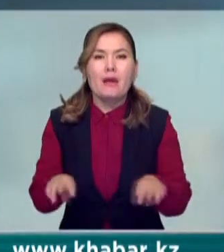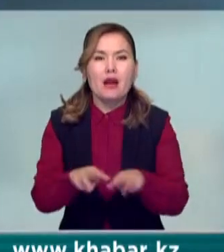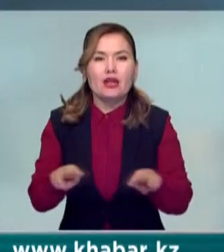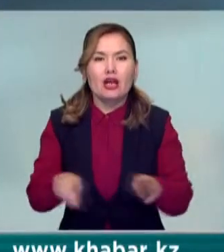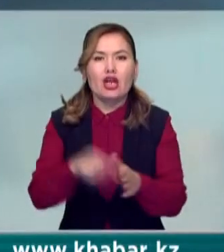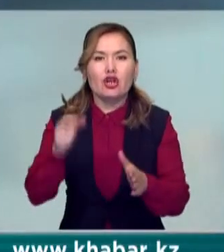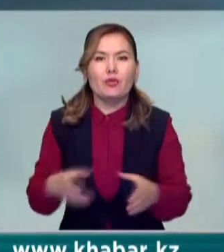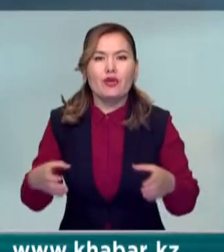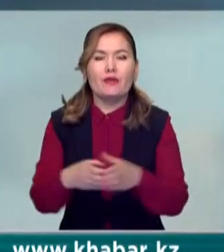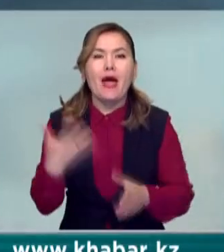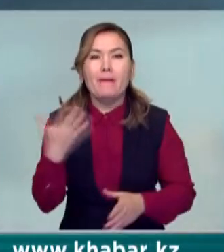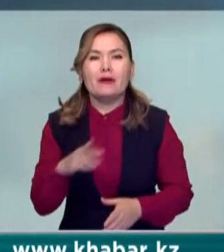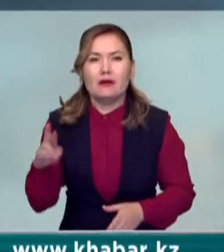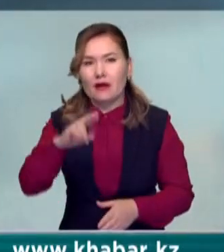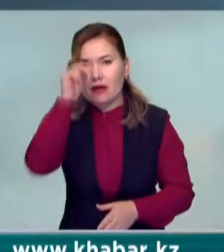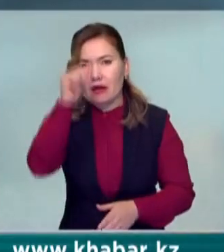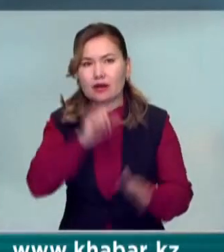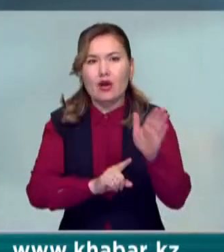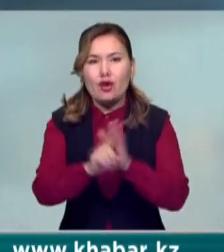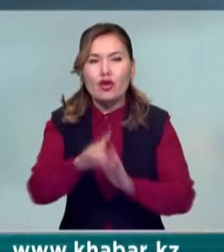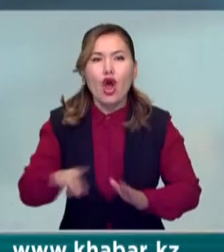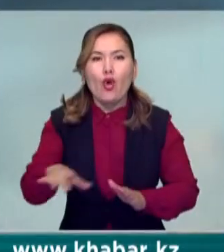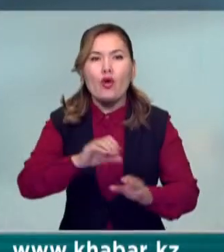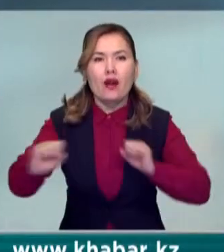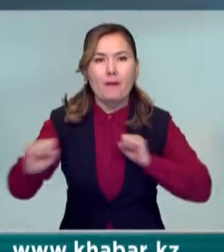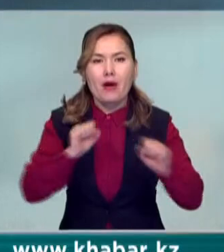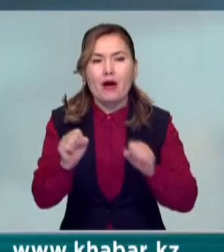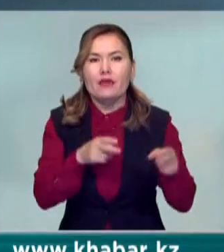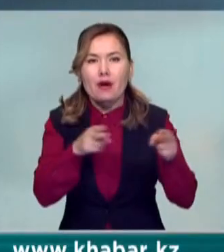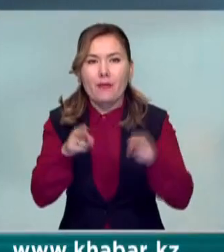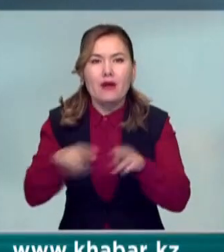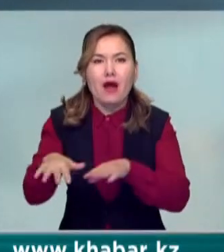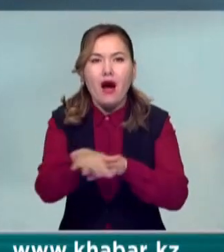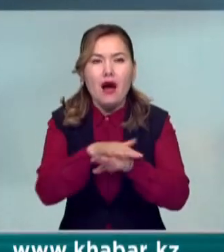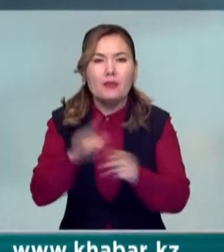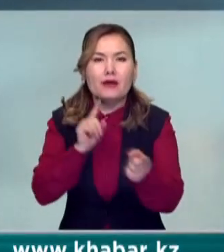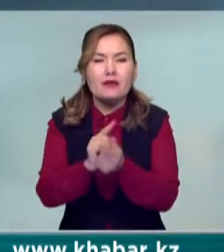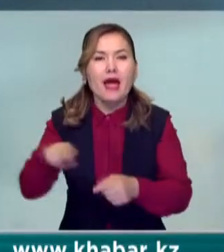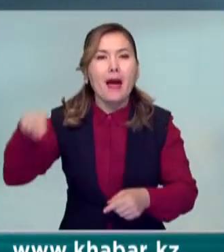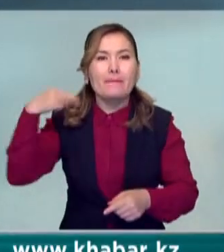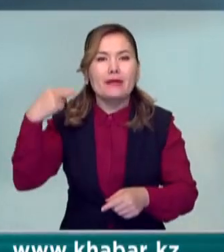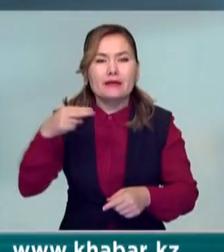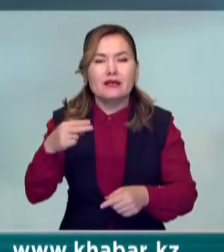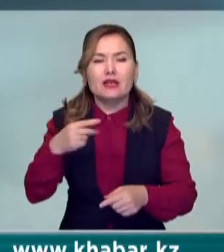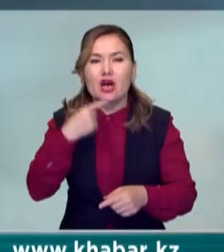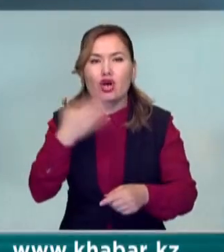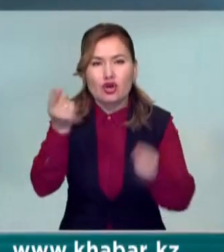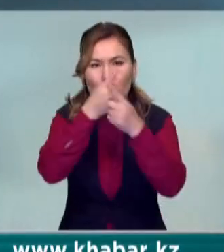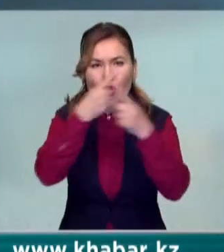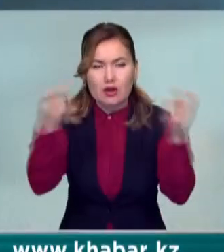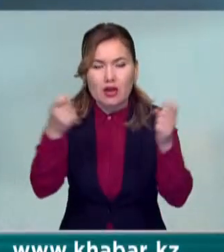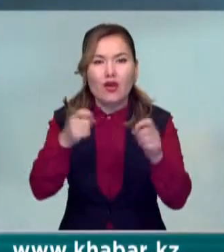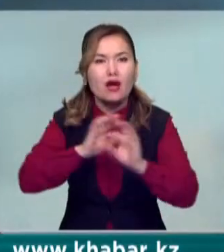Мәжіліс депутаттары 5 қаңтардан бастап өңірлерге сапарлап халыққа президенттің жолдауы қалай жүзеге асырылып жатқаны